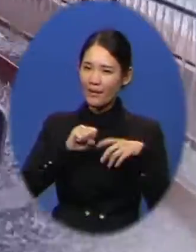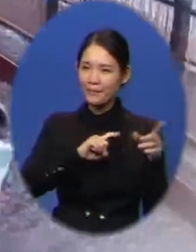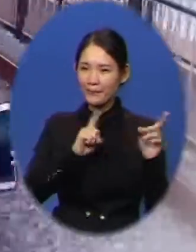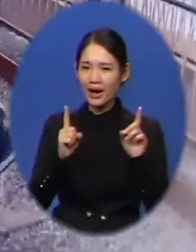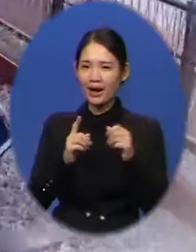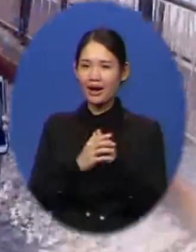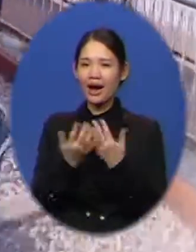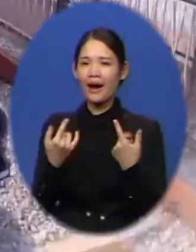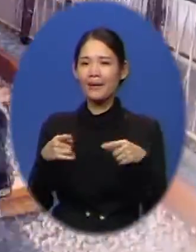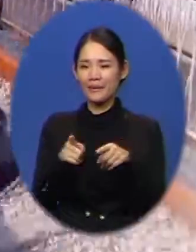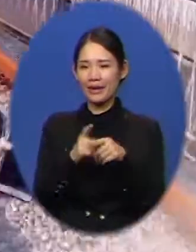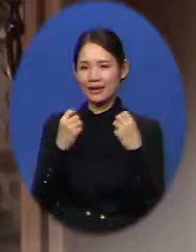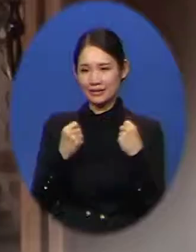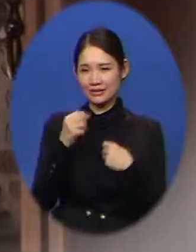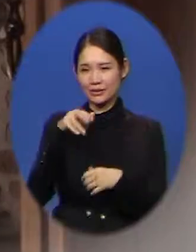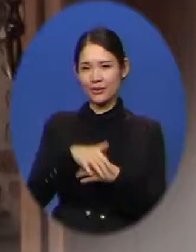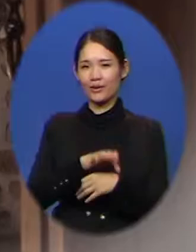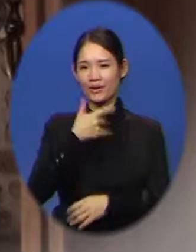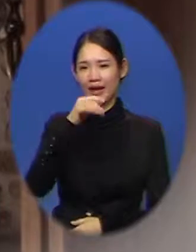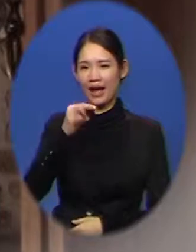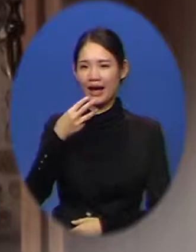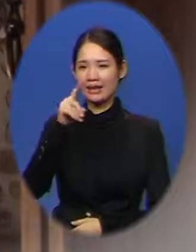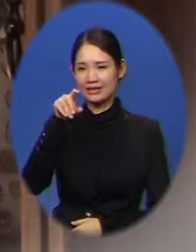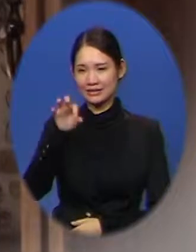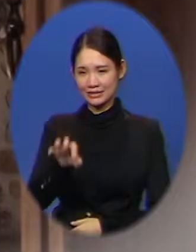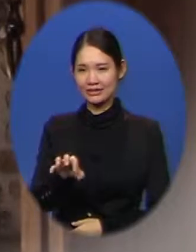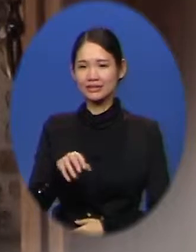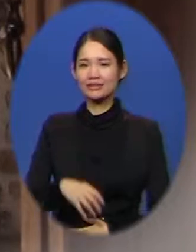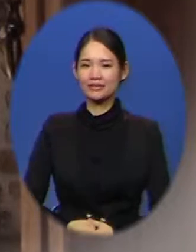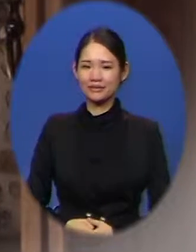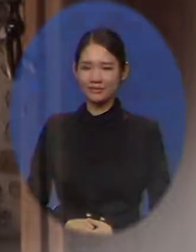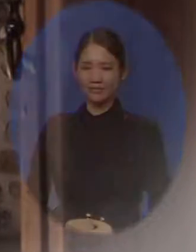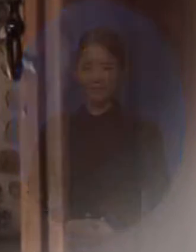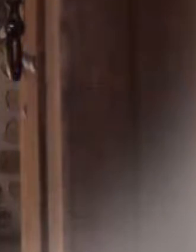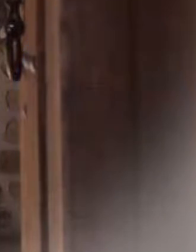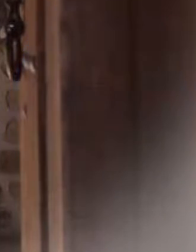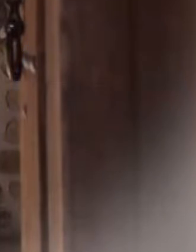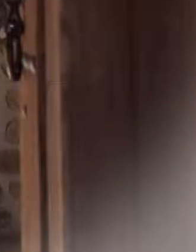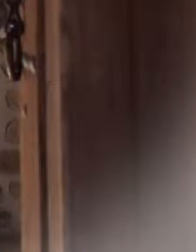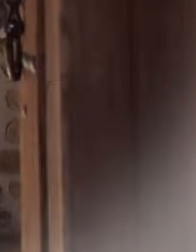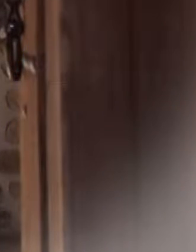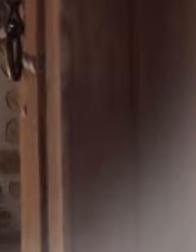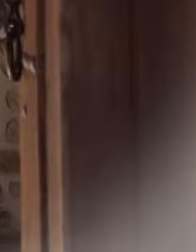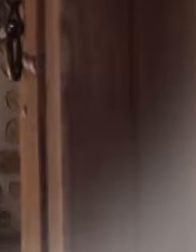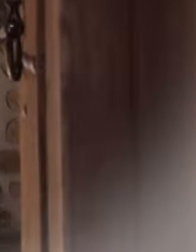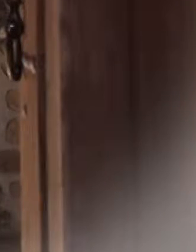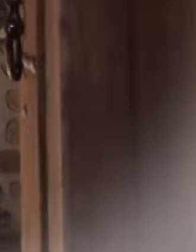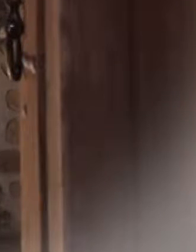공존하는 곳, 강릉이었습니다.